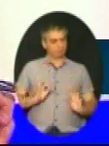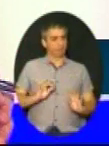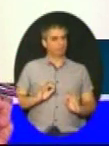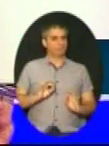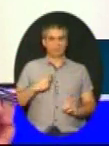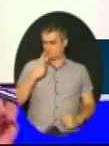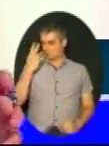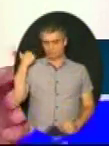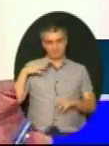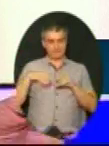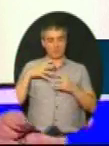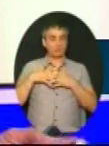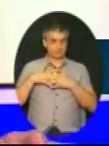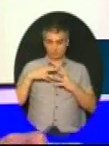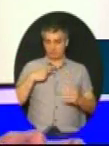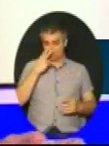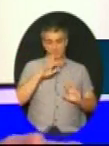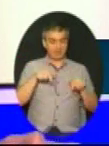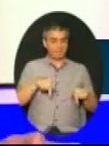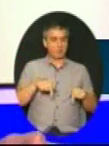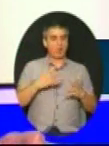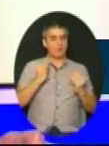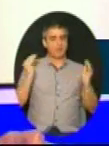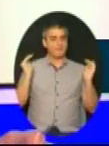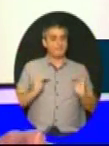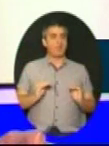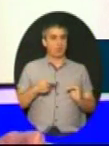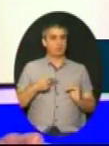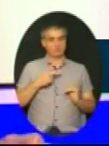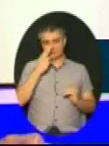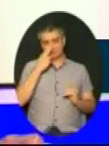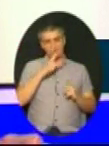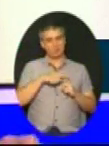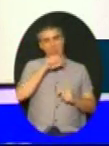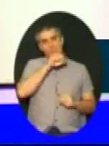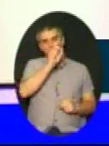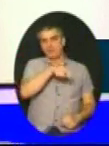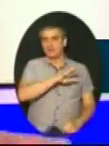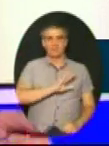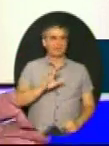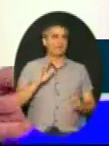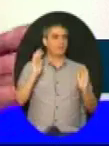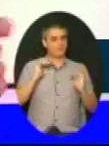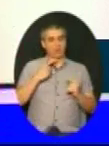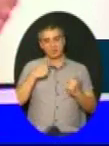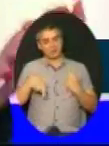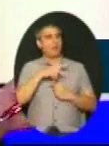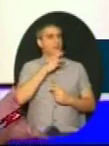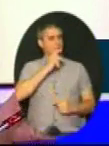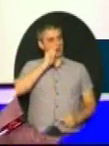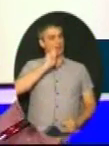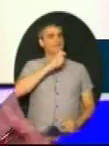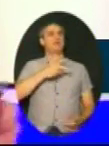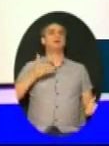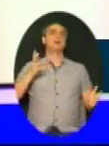יותר, אנחנו רואים את זה גם בחירות בארצות הברית, ואנחנו רואים את זה גם כאן, הרבה פחות ניסיון להתחנף, הרבה פחות ללכת סחור סחור. גבר גם שהוא